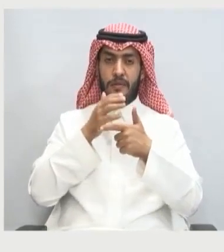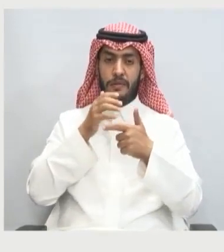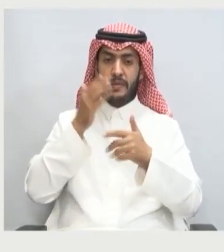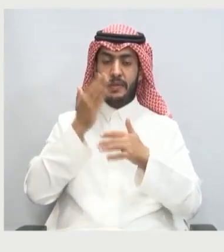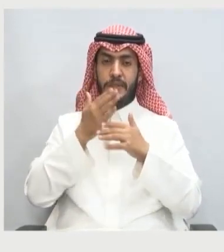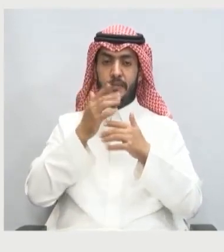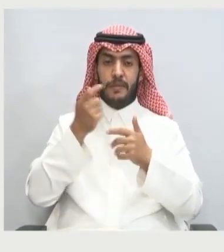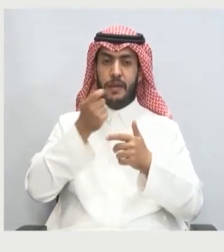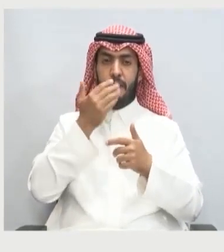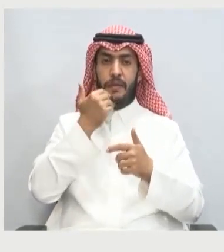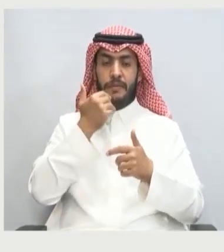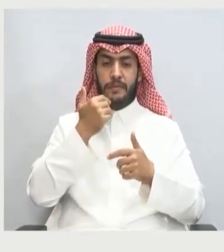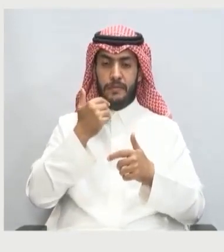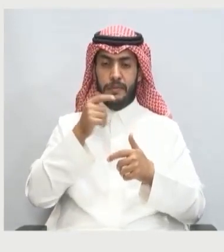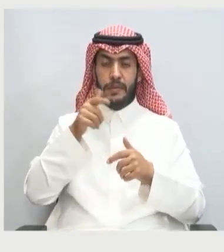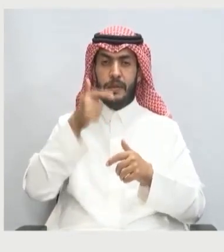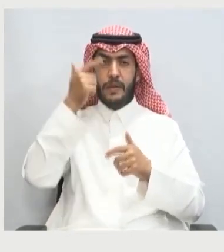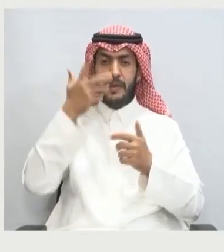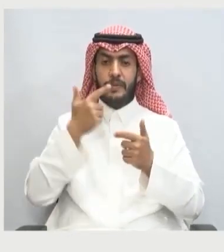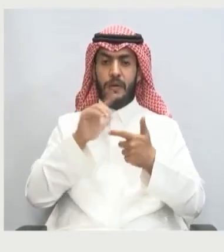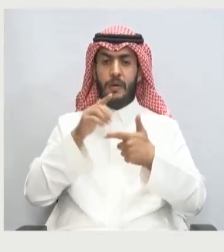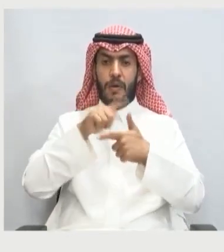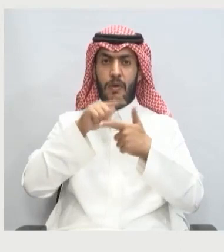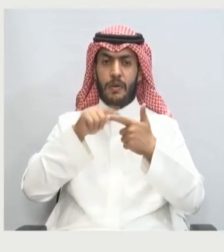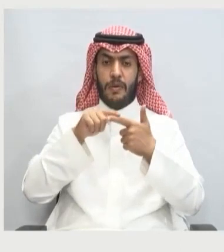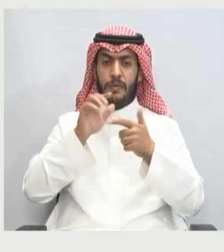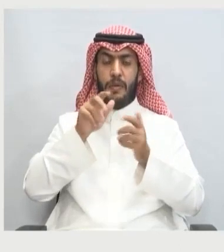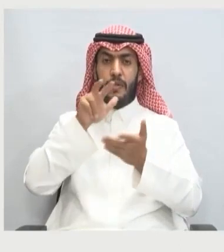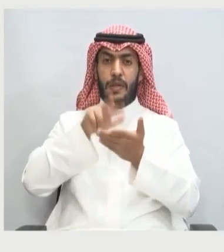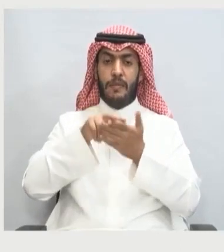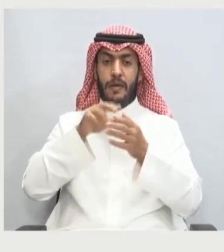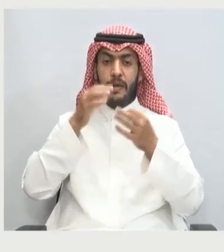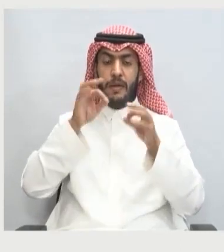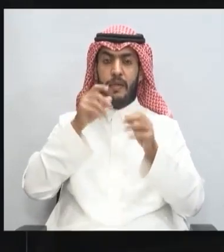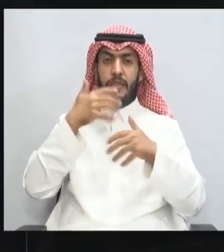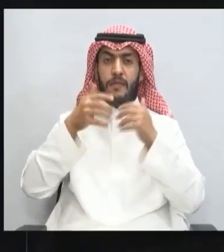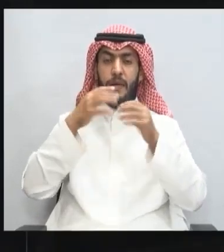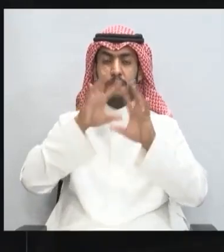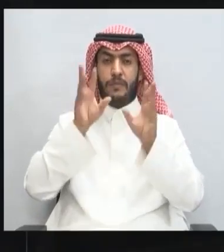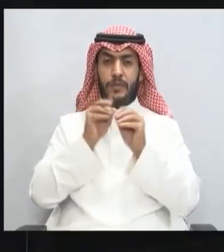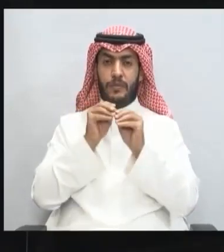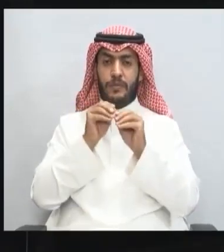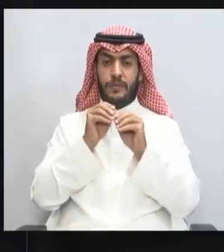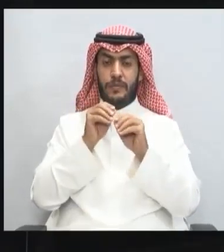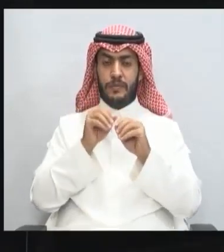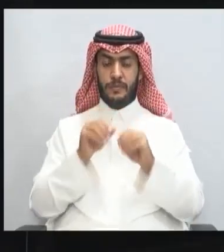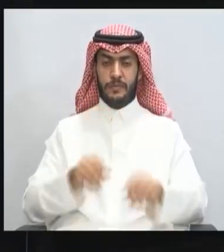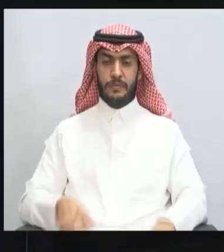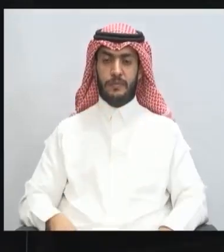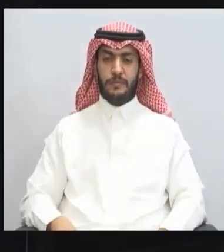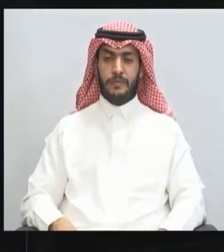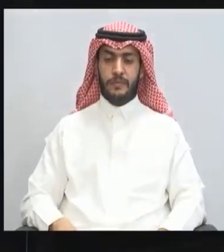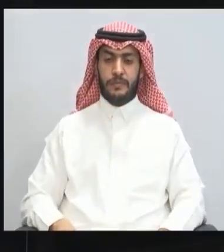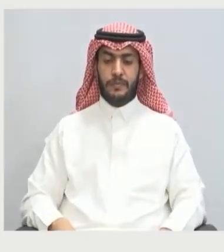لانه لم يكتب اوجد الرتبه سنطبق قلنا الرتبه الكليه للتفاعل هي مجموع هي مجموع رتب المواد